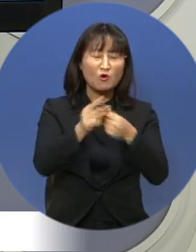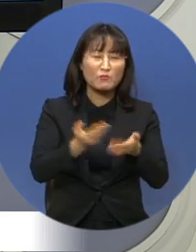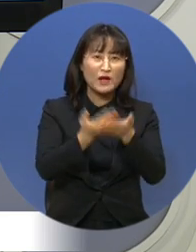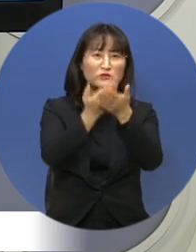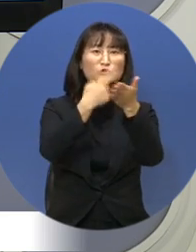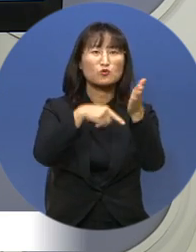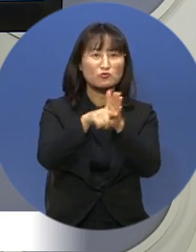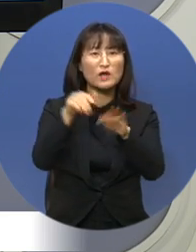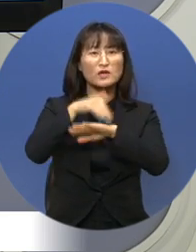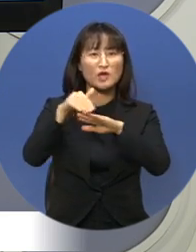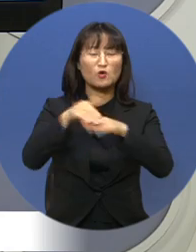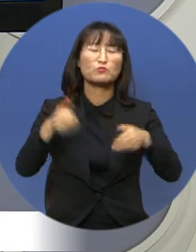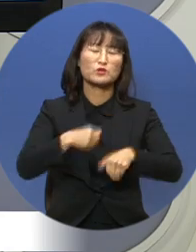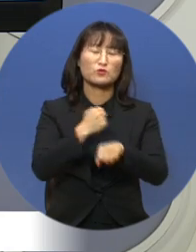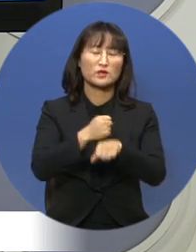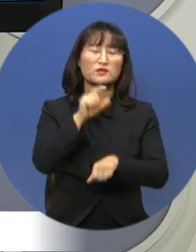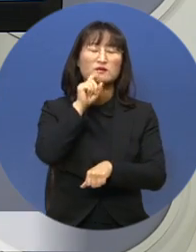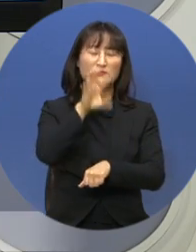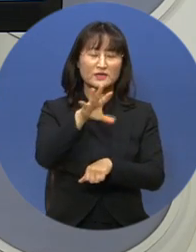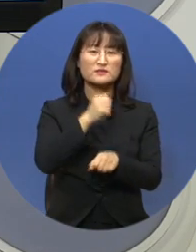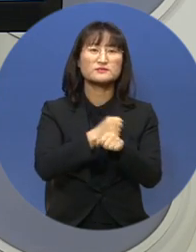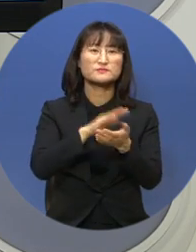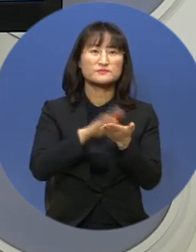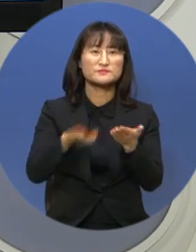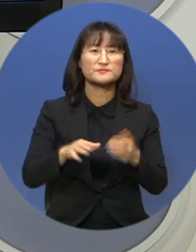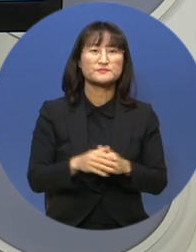방안을 마련해야 한다고 강조했습니다